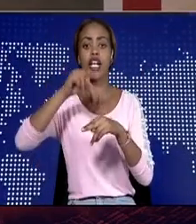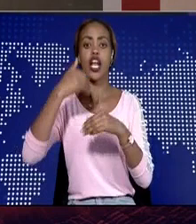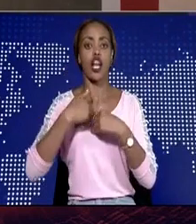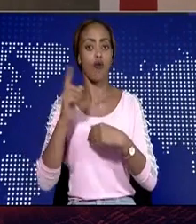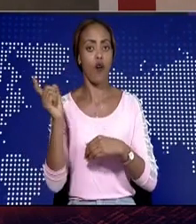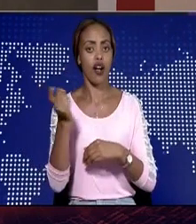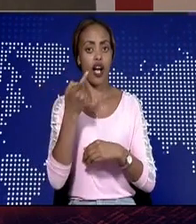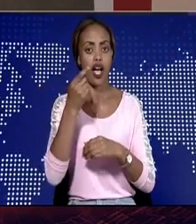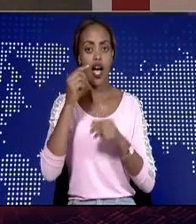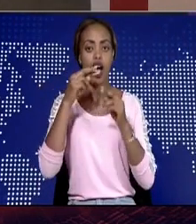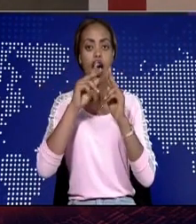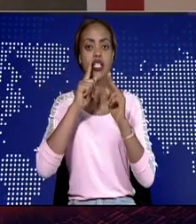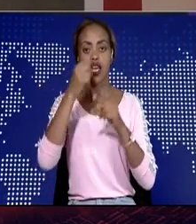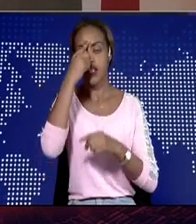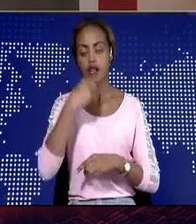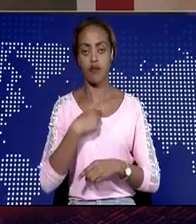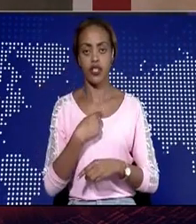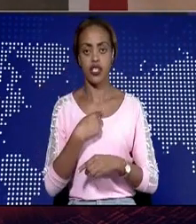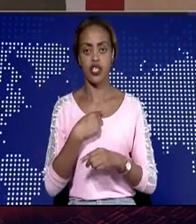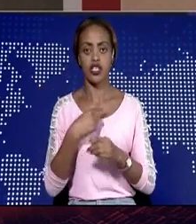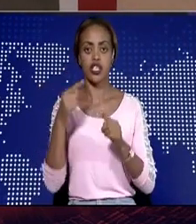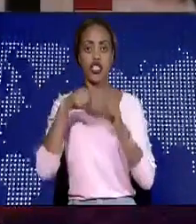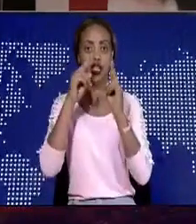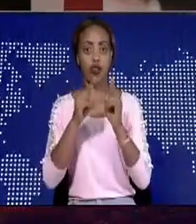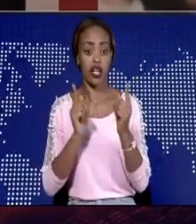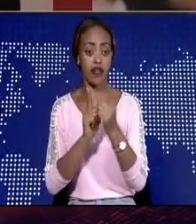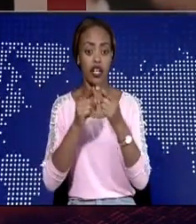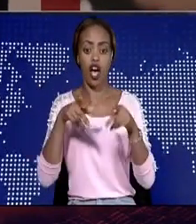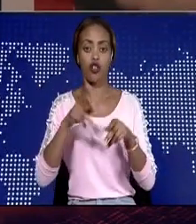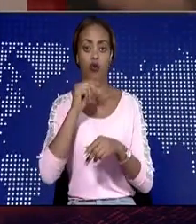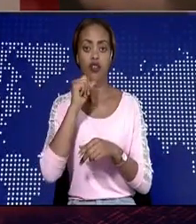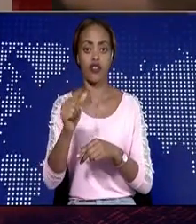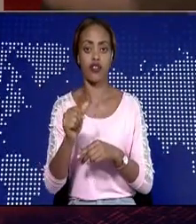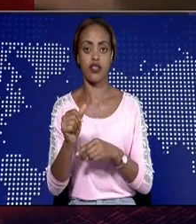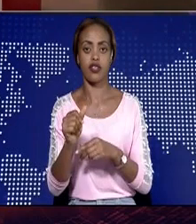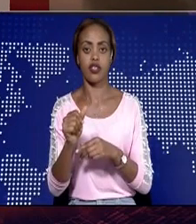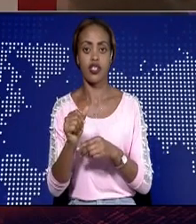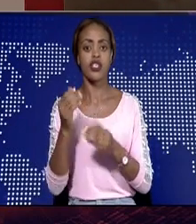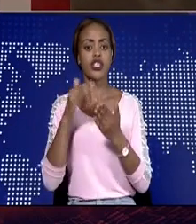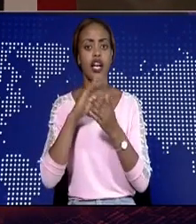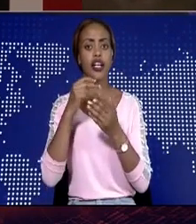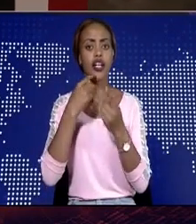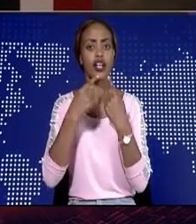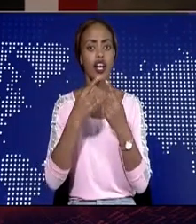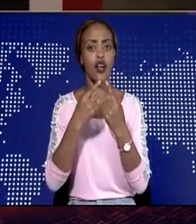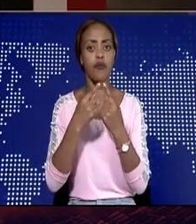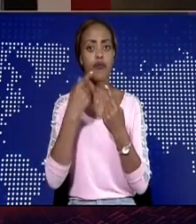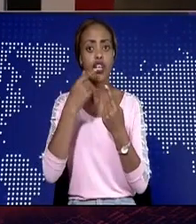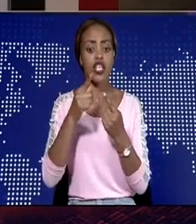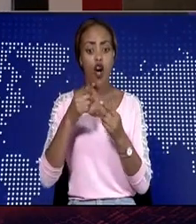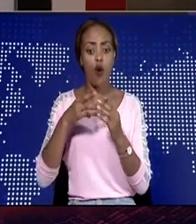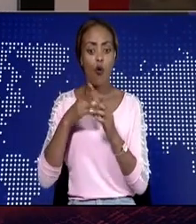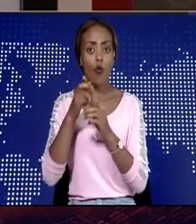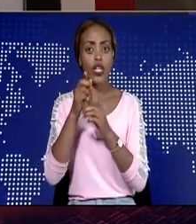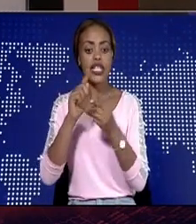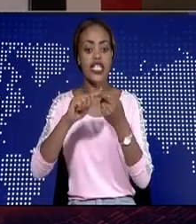ንምህላውካ ኣዝየ እየ ዝኣምን ርክብ ግን ኣይተቋርፅ ግዳ ክነግረካ እዛ ጉጤት ሕፀትካ